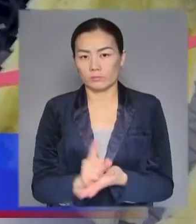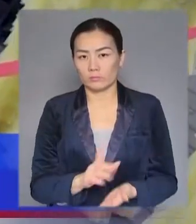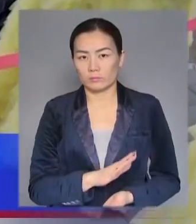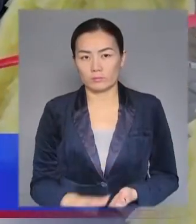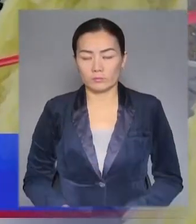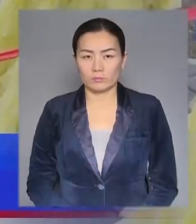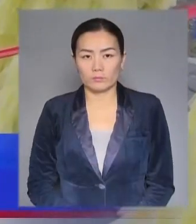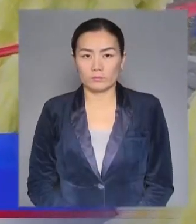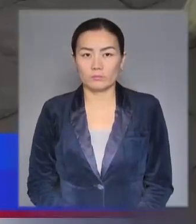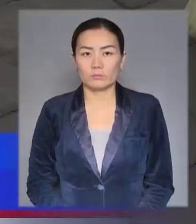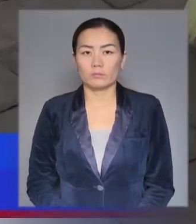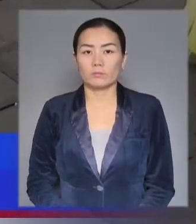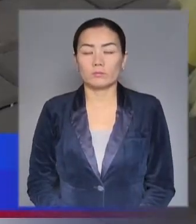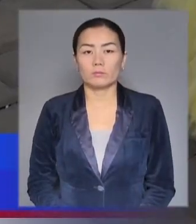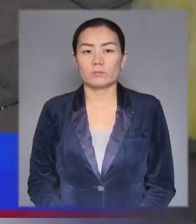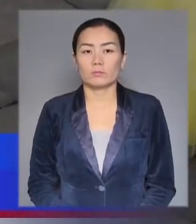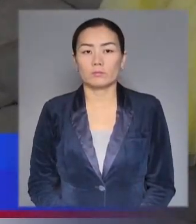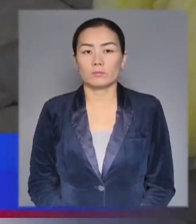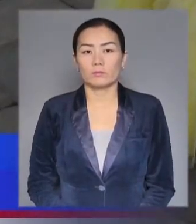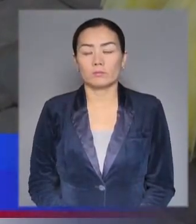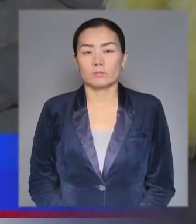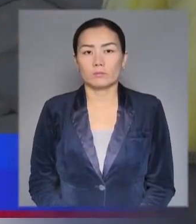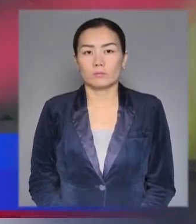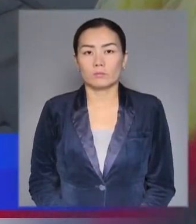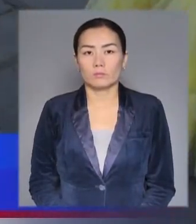қажеті жоқ.